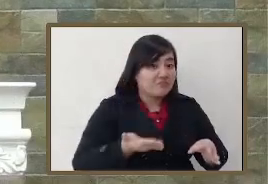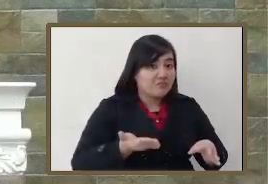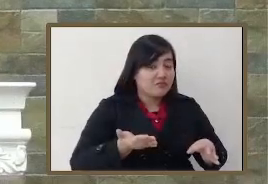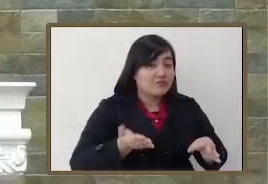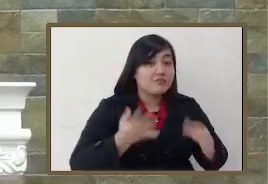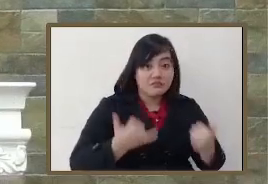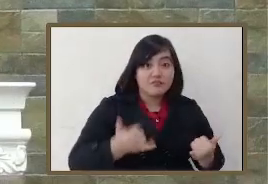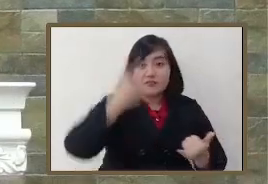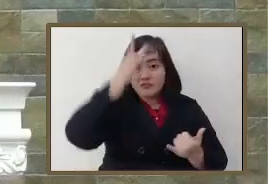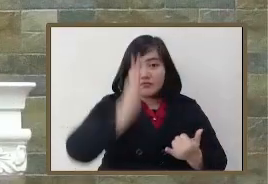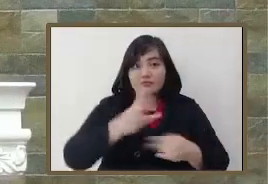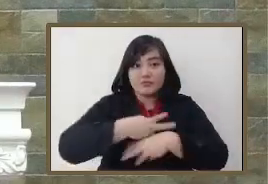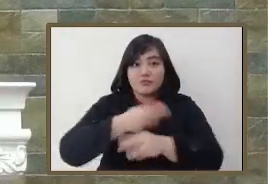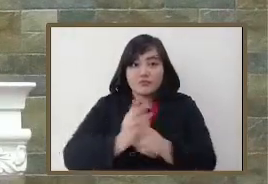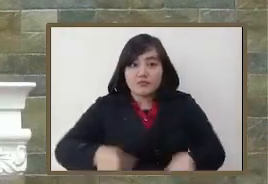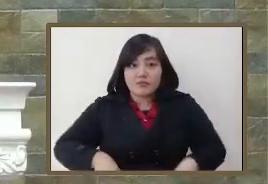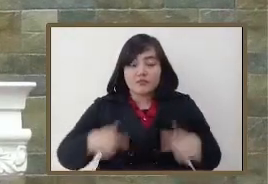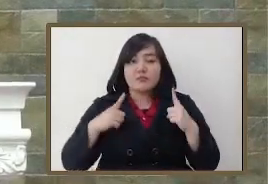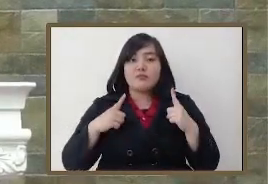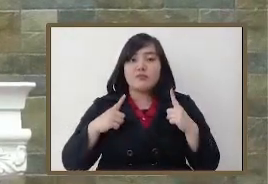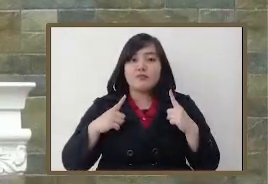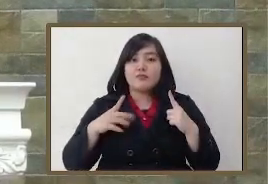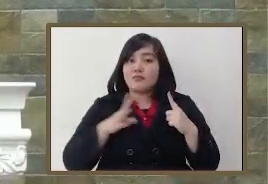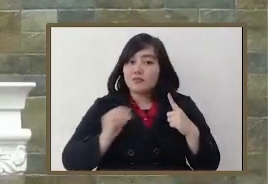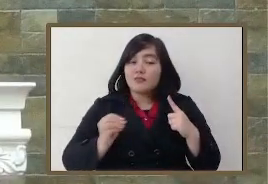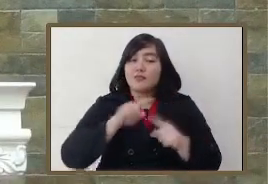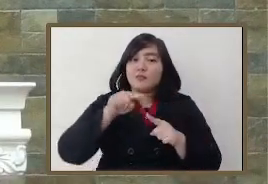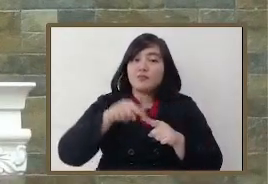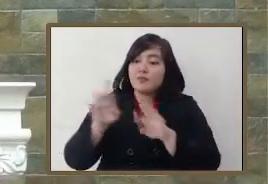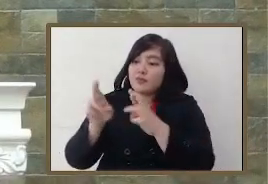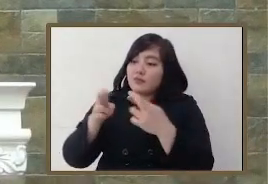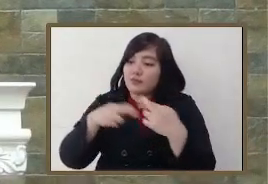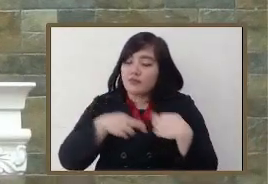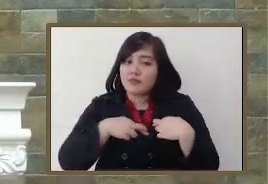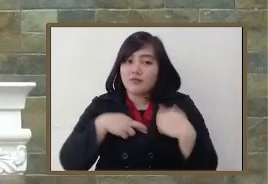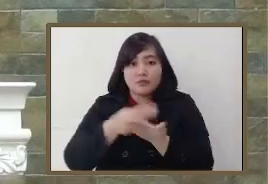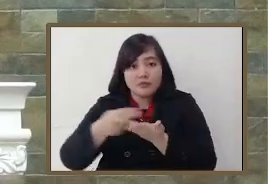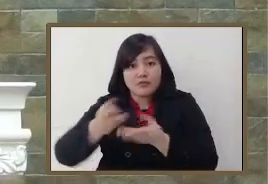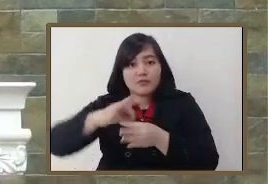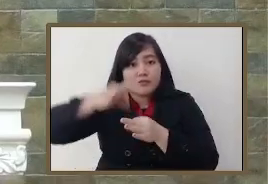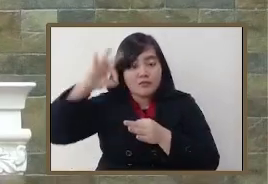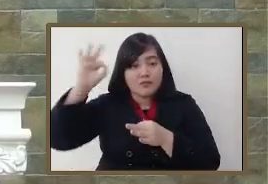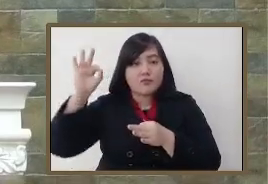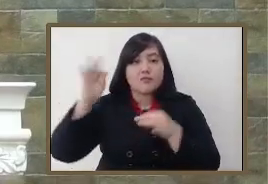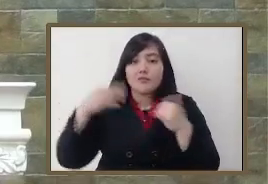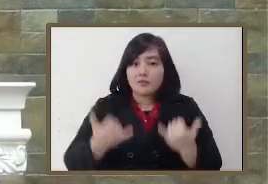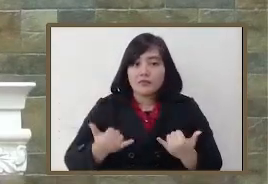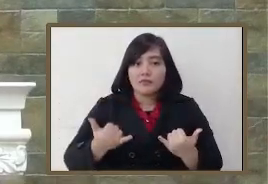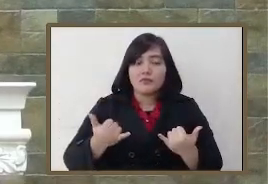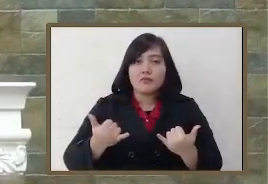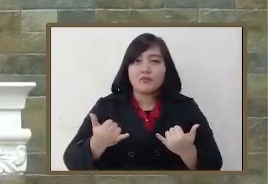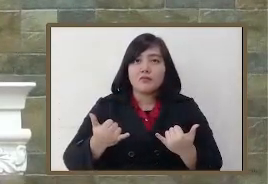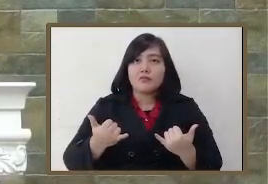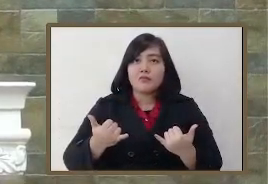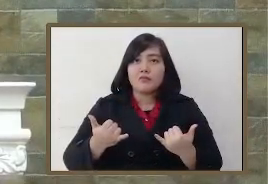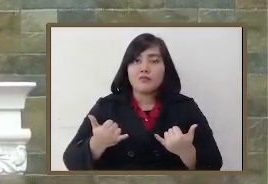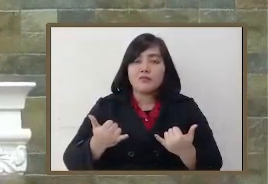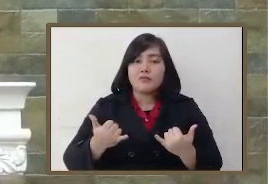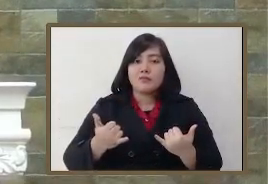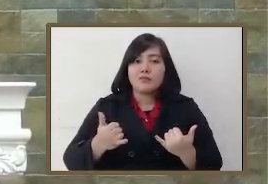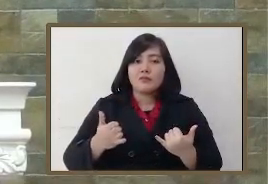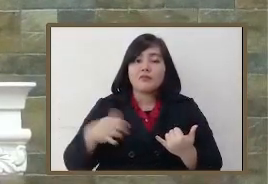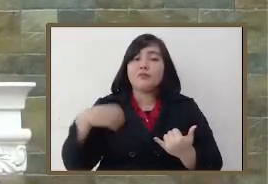kapatid. Boom! Kapag nung natinanggap natin ang Holy Spirit, kapatid, ngayon ang DNA, yung